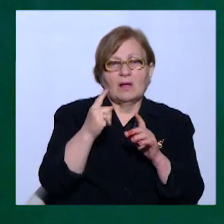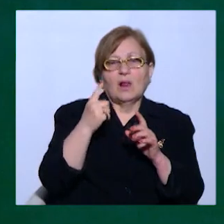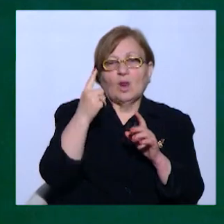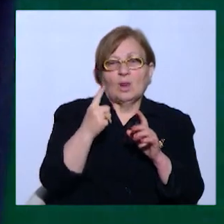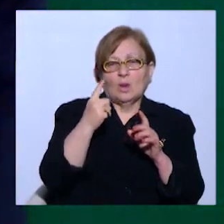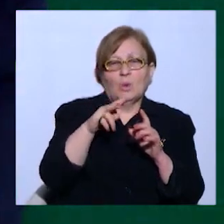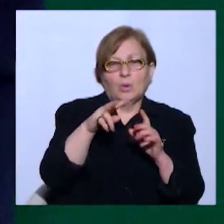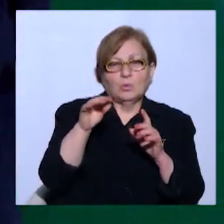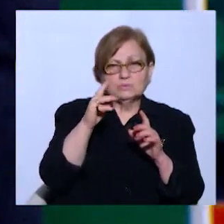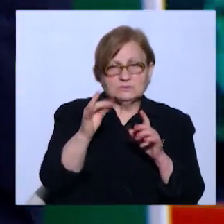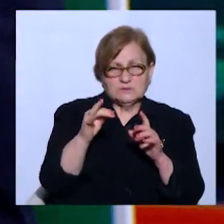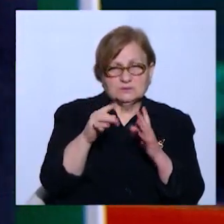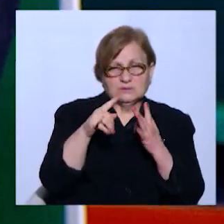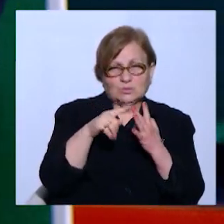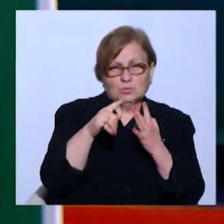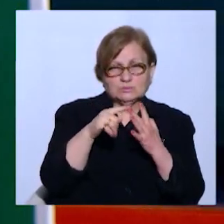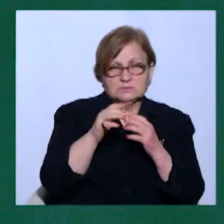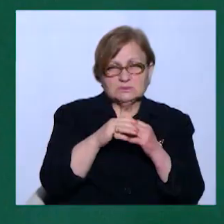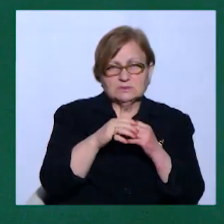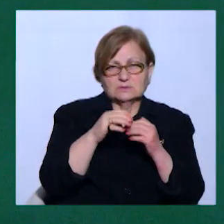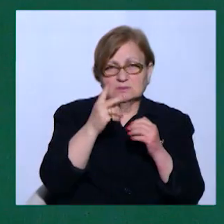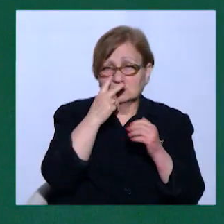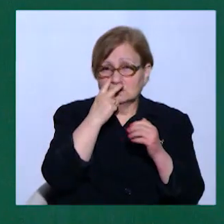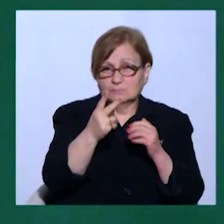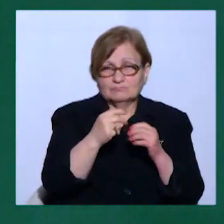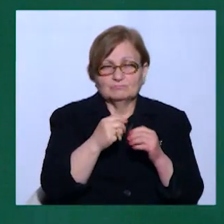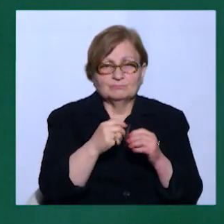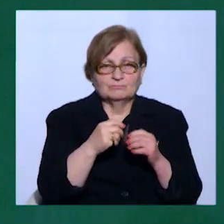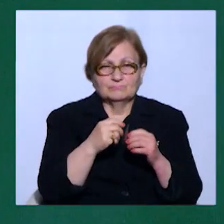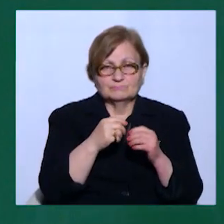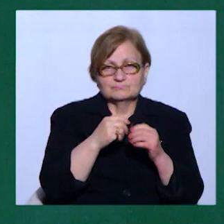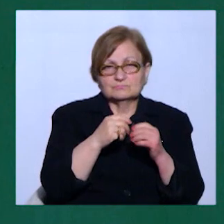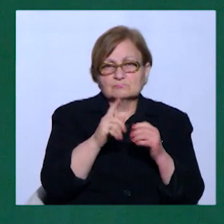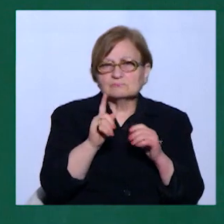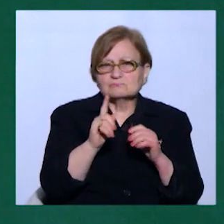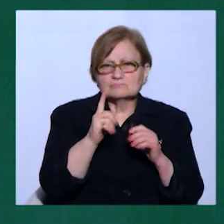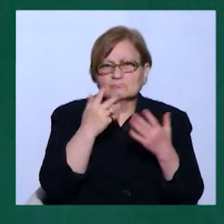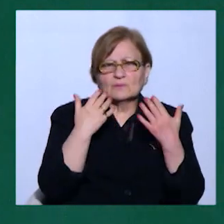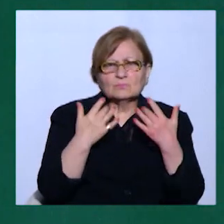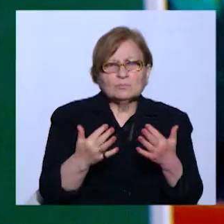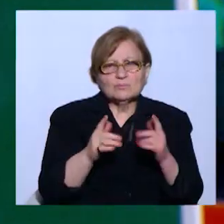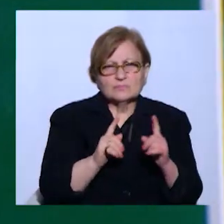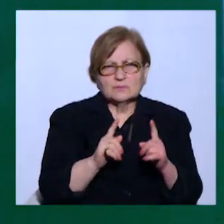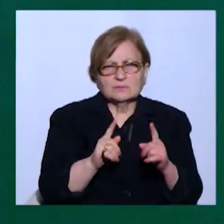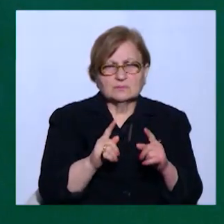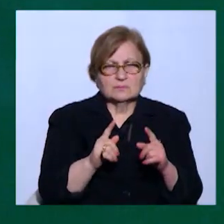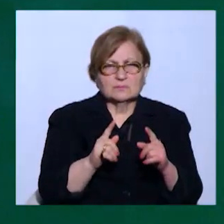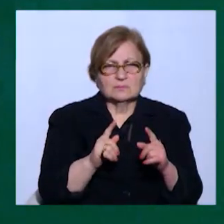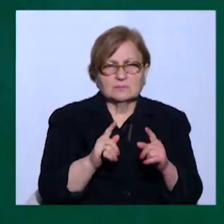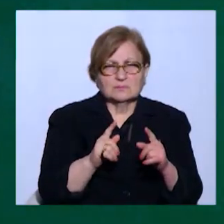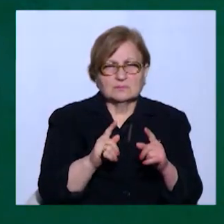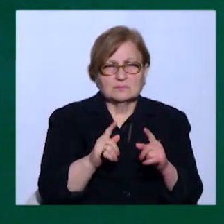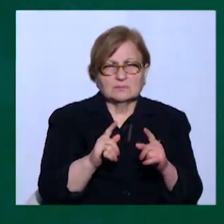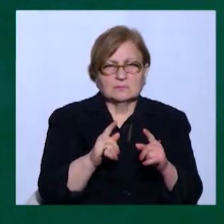მე ვაანალიზებ და აი ახლაც ხედავთ, რასაც მე მოვითხოვ და მე მოვითხოვ ფაქტობრივად მე ახლა ჩემი თავი იმ ჩემი ბევრი დიდი